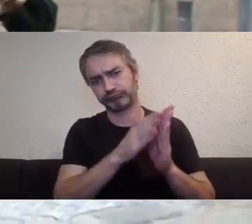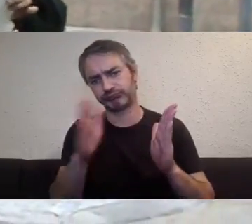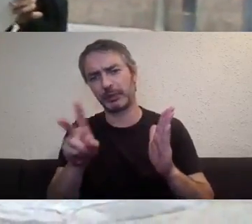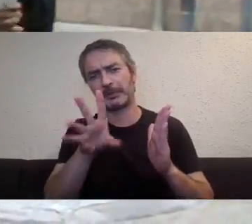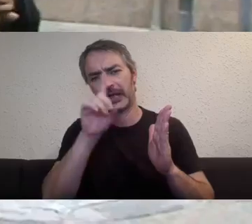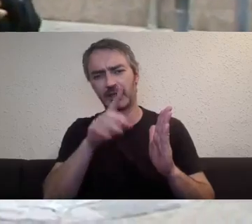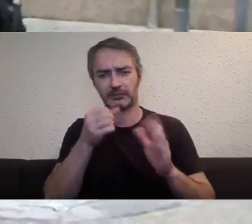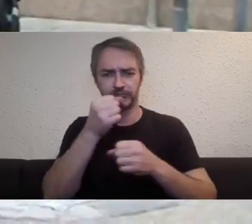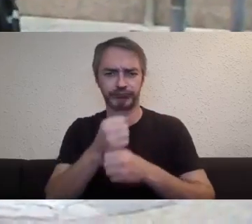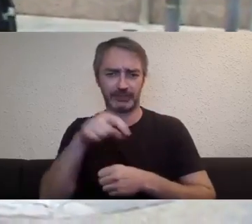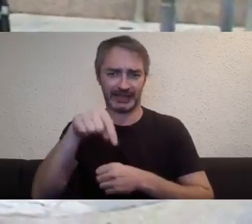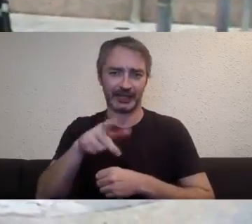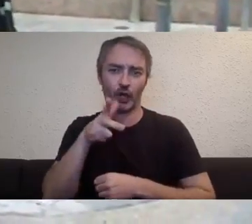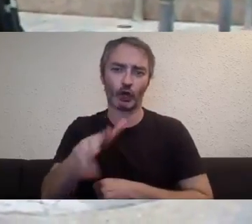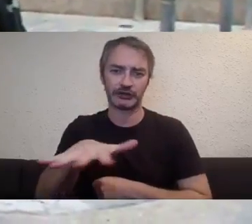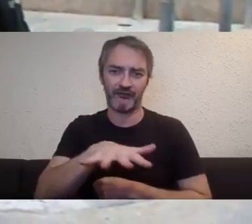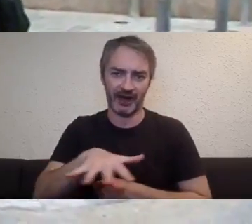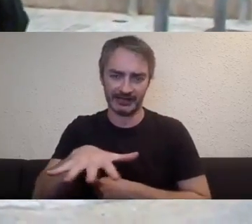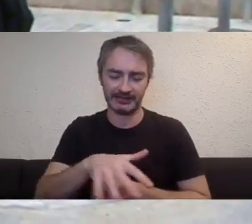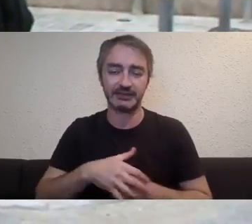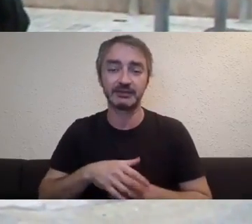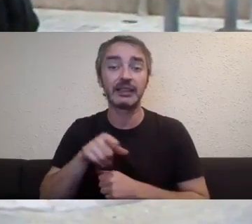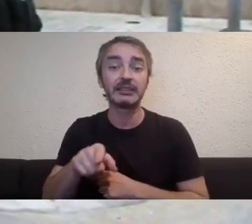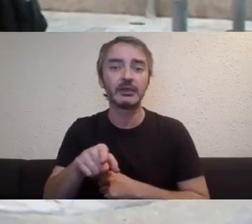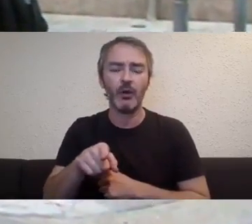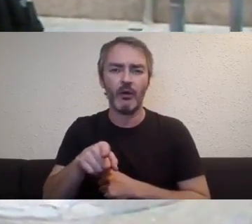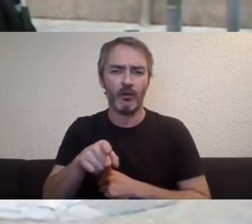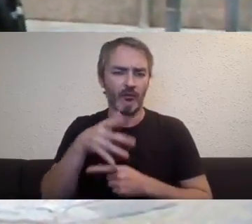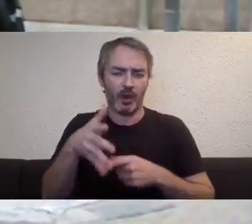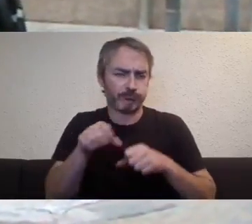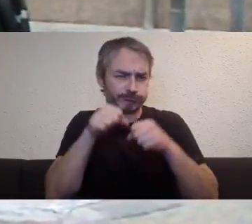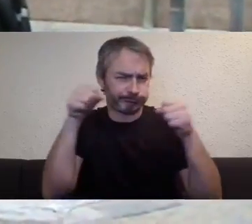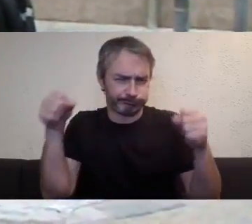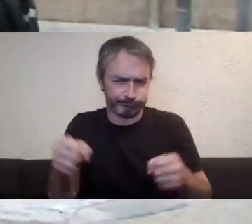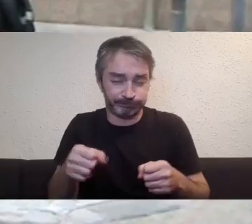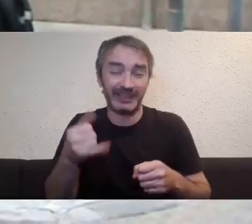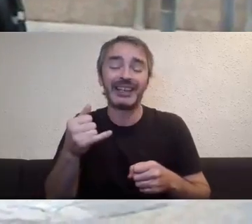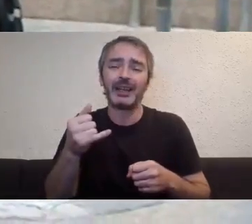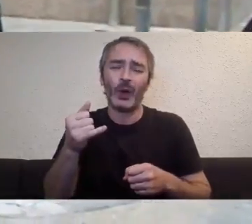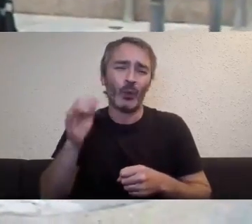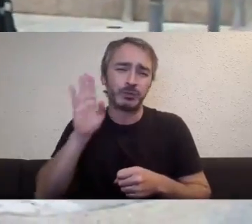des de primer quart de segle ja estava funcionant aquí a Hostafrancs, i que era hiper, bueno,